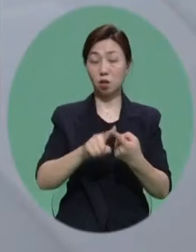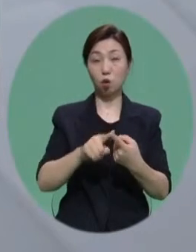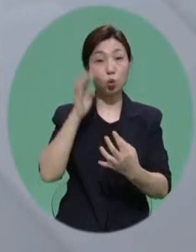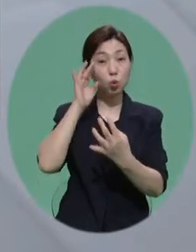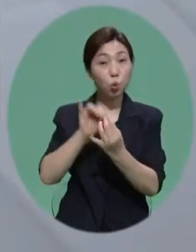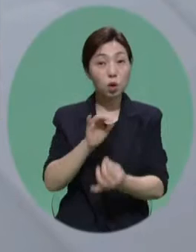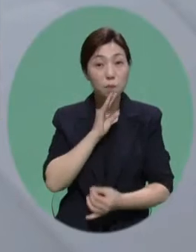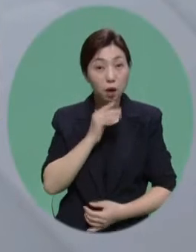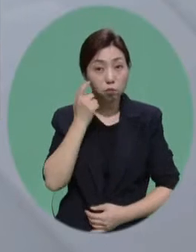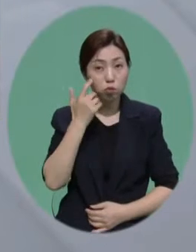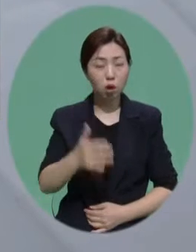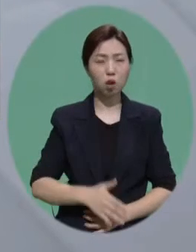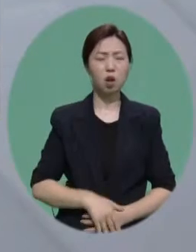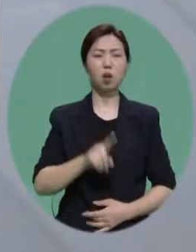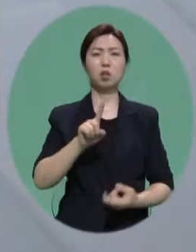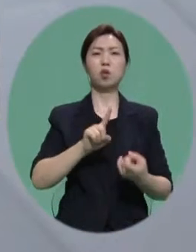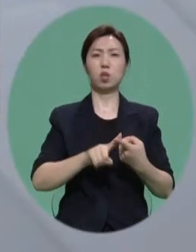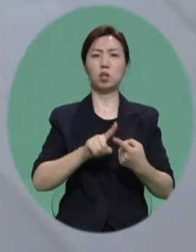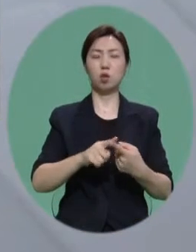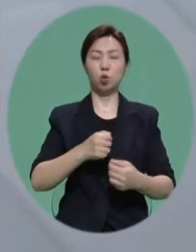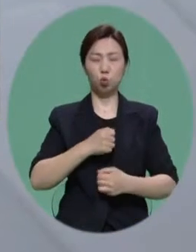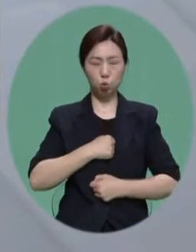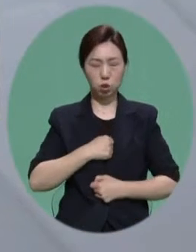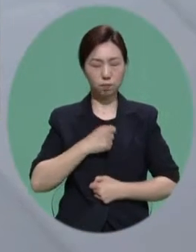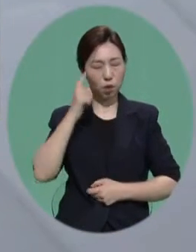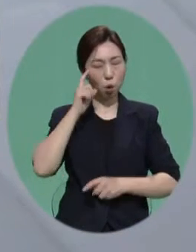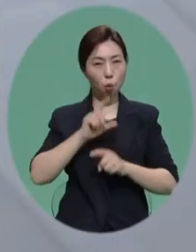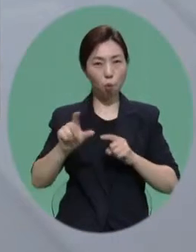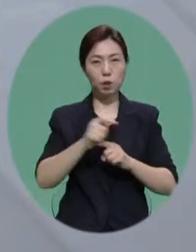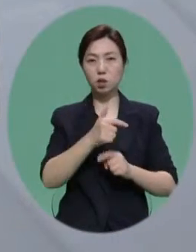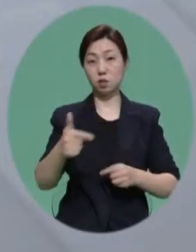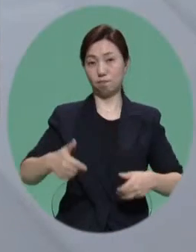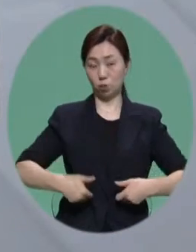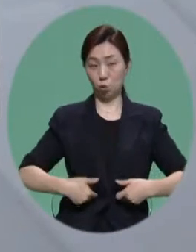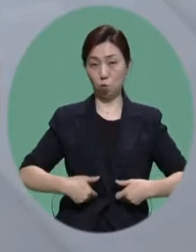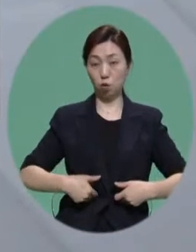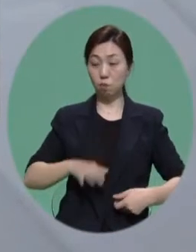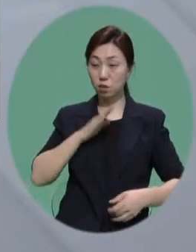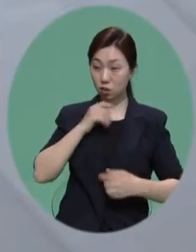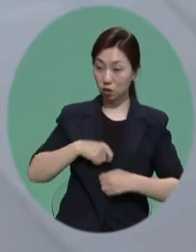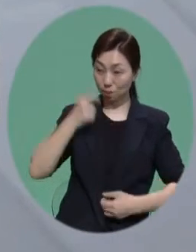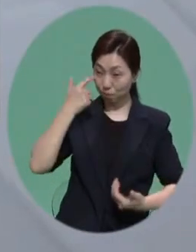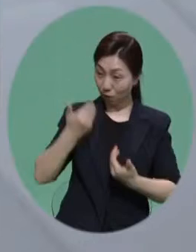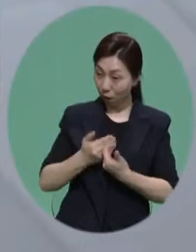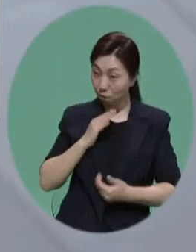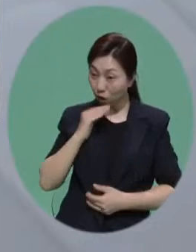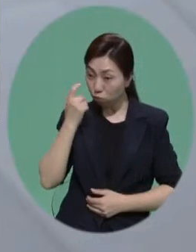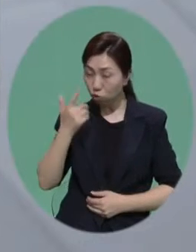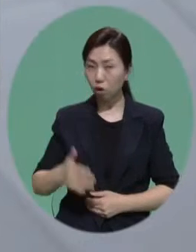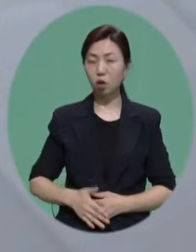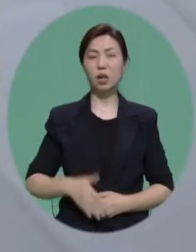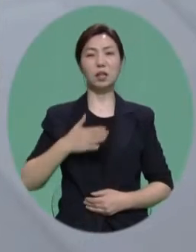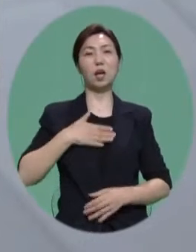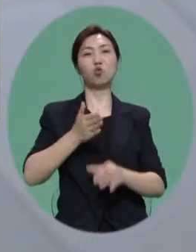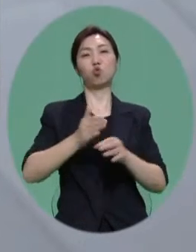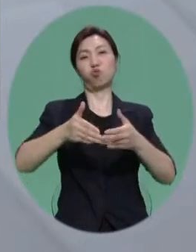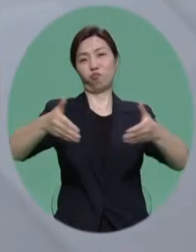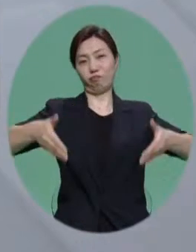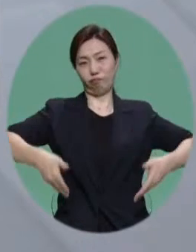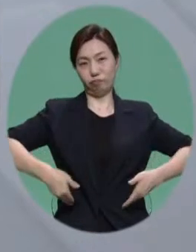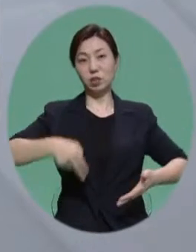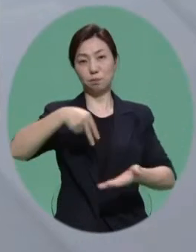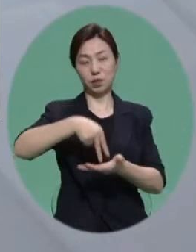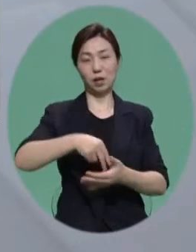생각해야 되고 사안이라고 생각합니다 그러면 뭐 사실상 어 반대하시는 1장이 3 어제는 뭐 중립적 이라고 할 수 있는데 그런